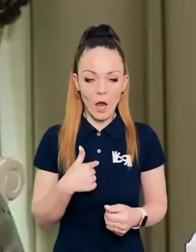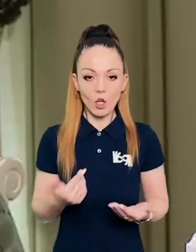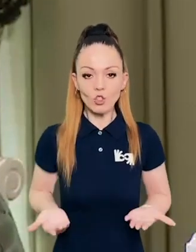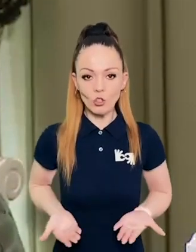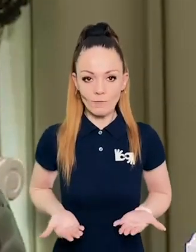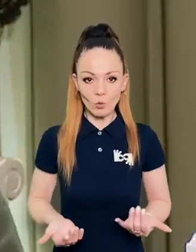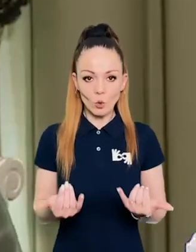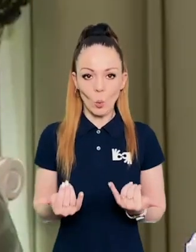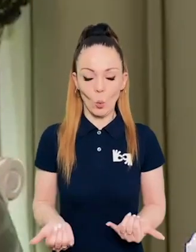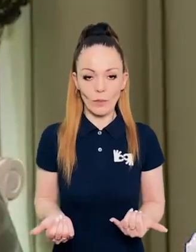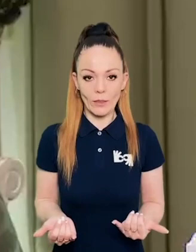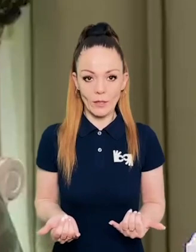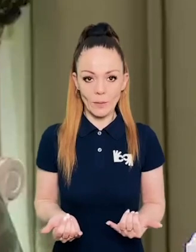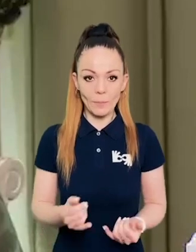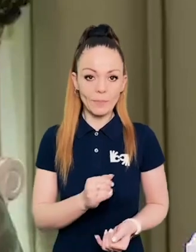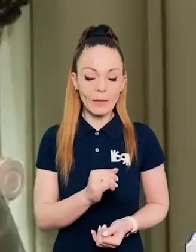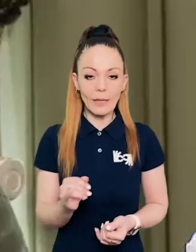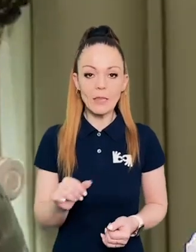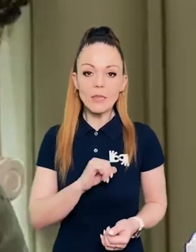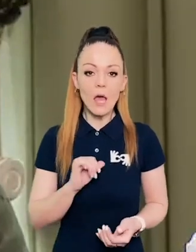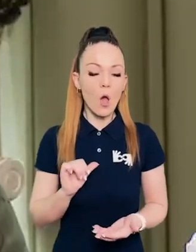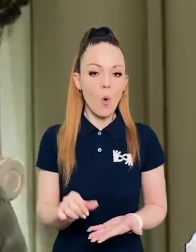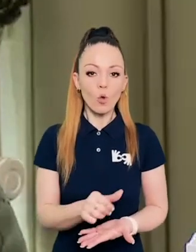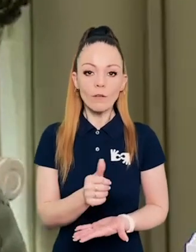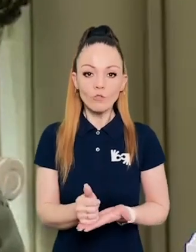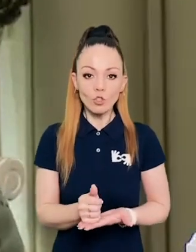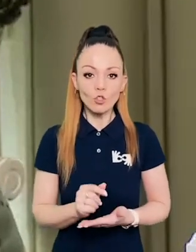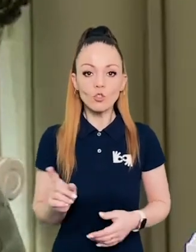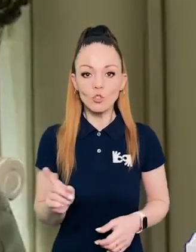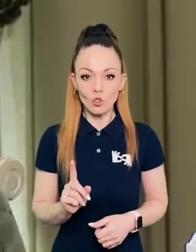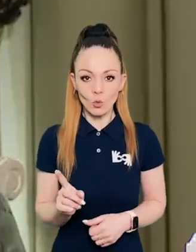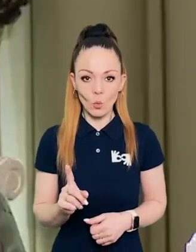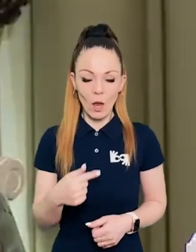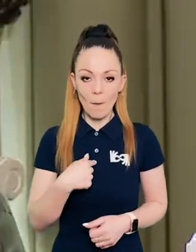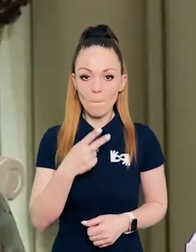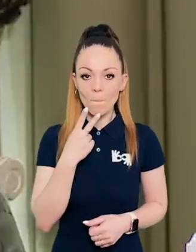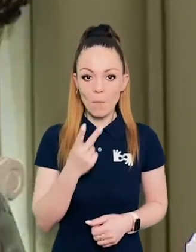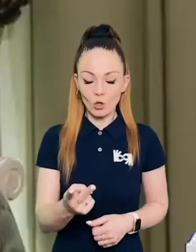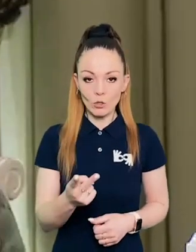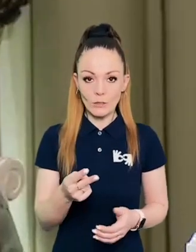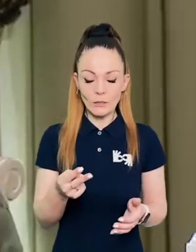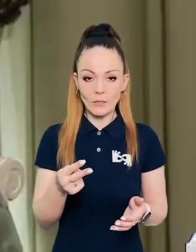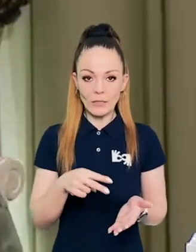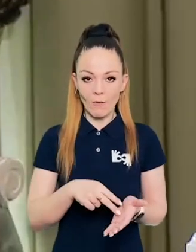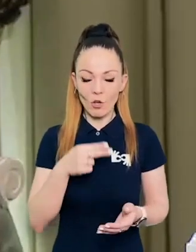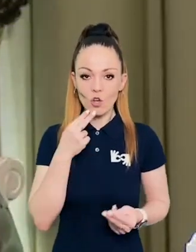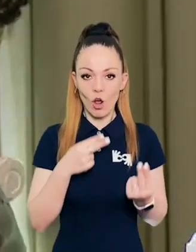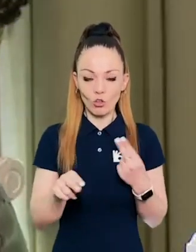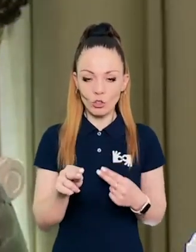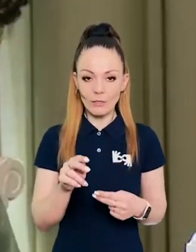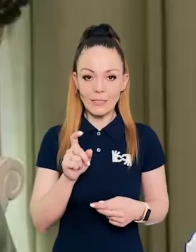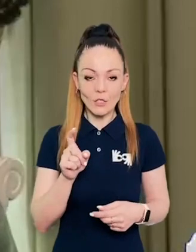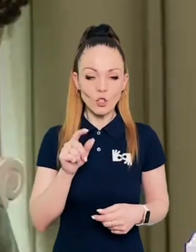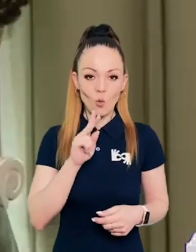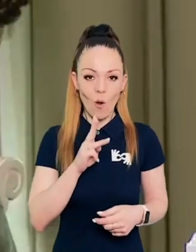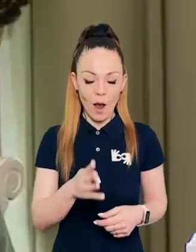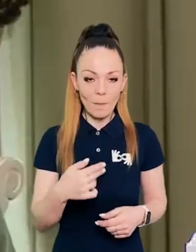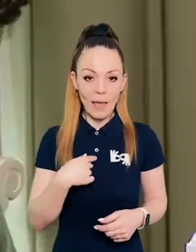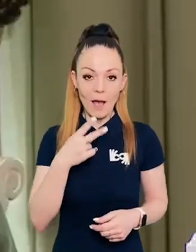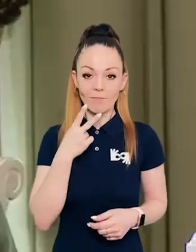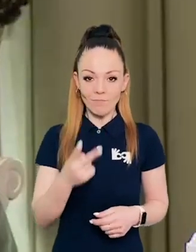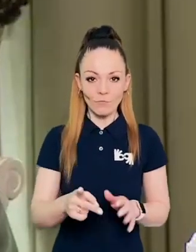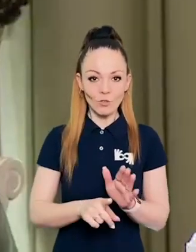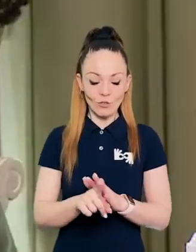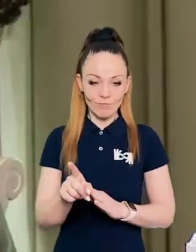Але я живу сьогодні. І найголовніше, що я бачити став краще. Тобто з роками я